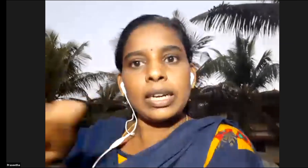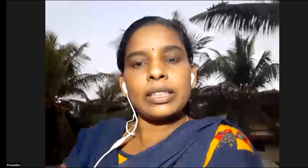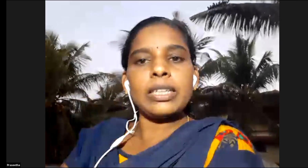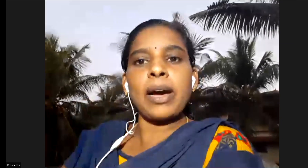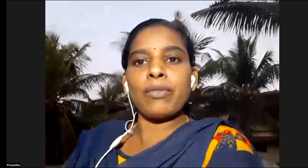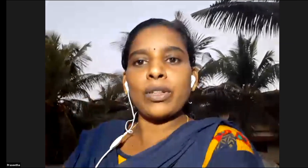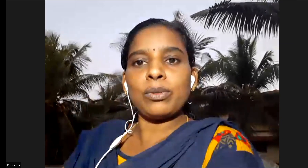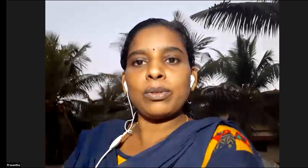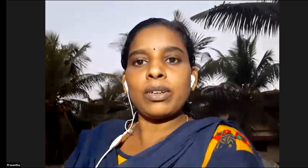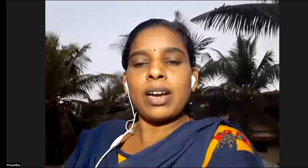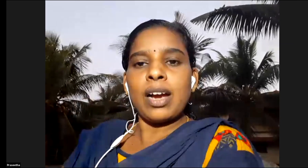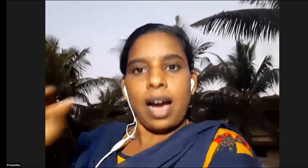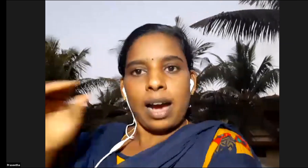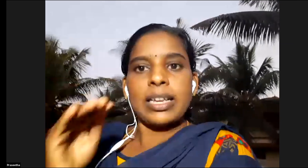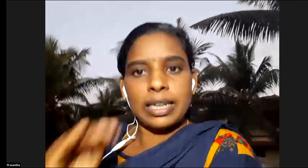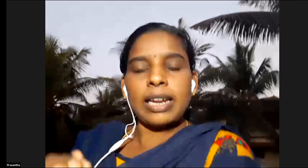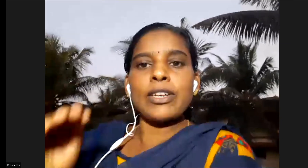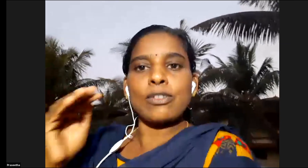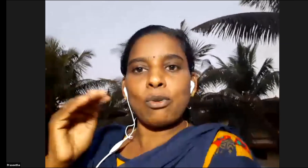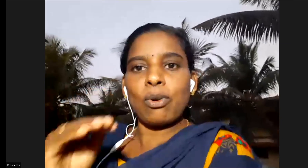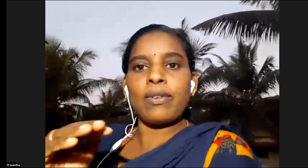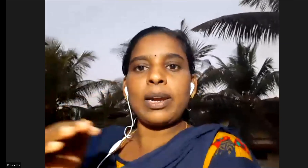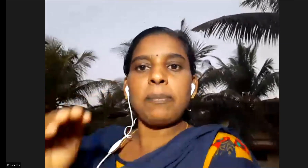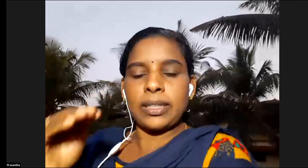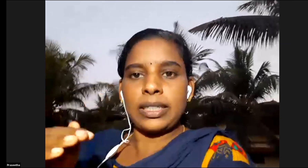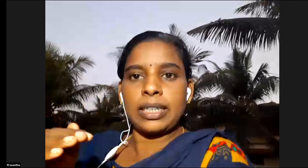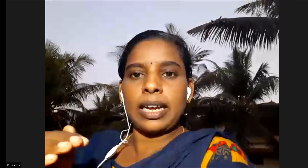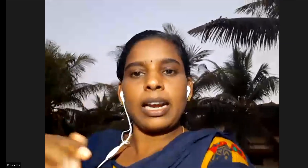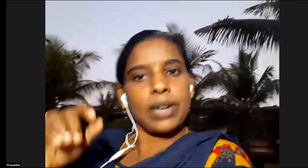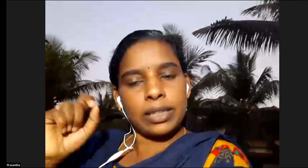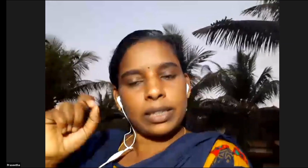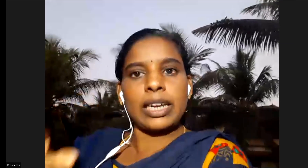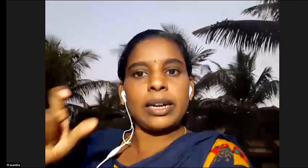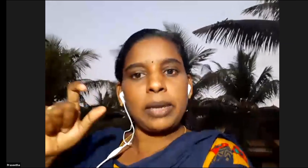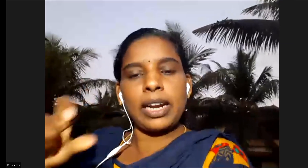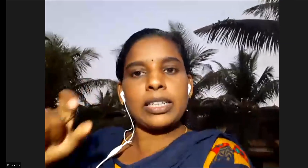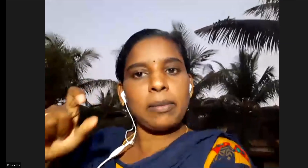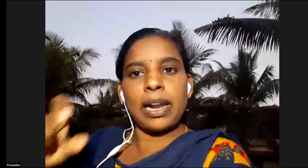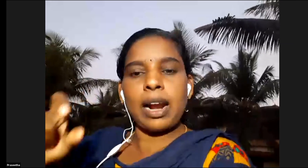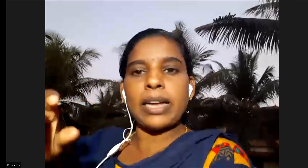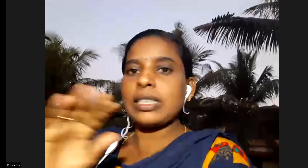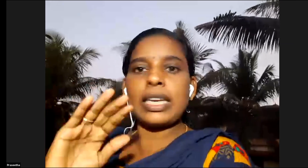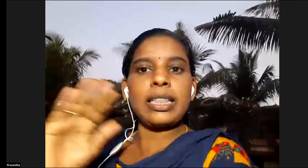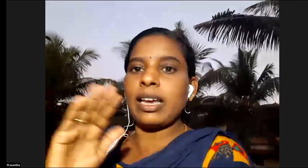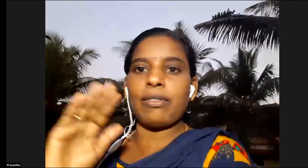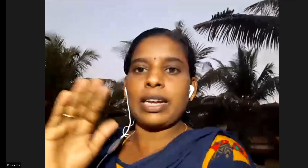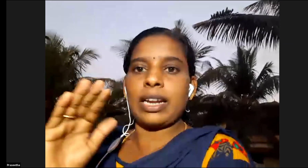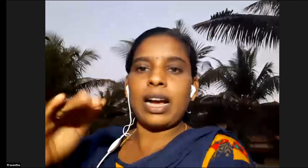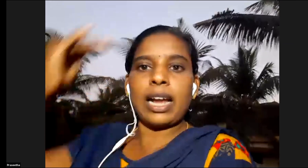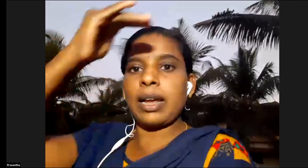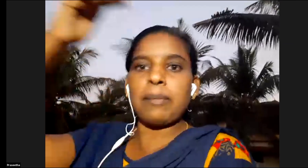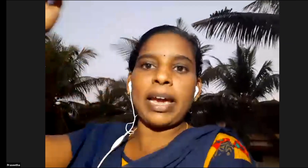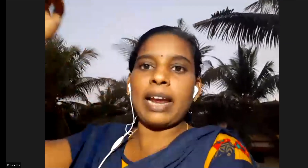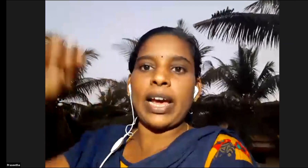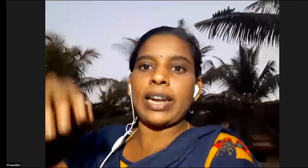അതിന് എഴുത്തിന്റെ മാനം വന്നു. ബേസിക്കലി അവർ സ്കൂൾ ലെവലിൽ പഠിച്ചിട്ടുണ്ടെങ്കിൽ അവർക്ക് തീർച്ചയായിട്ടും ഇംഗ്ലീഷ്, മലയാളം, മാത്സ്, ഹിന്ദി അവർക്കില്ല.